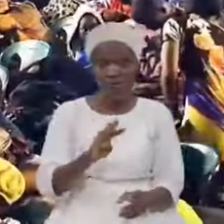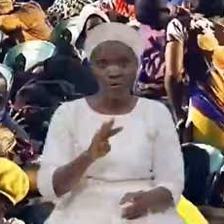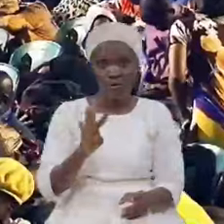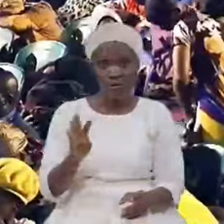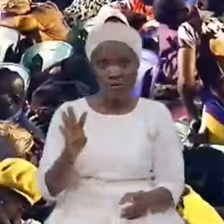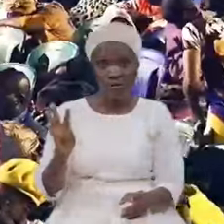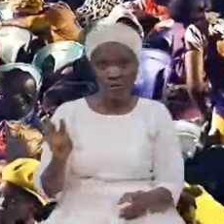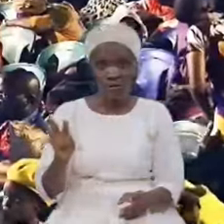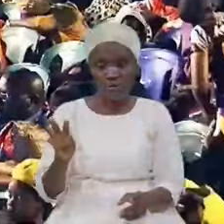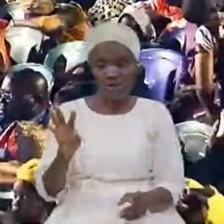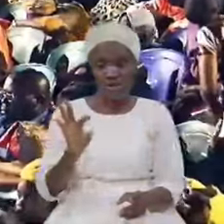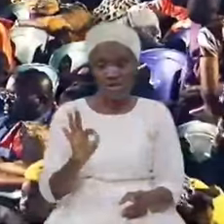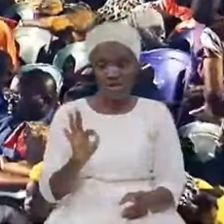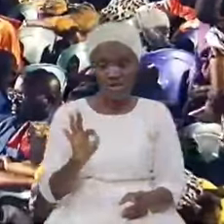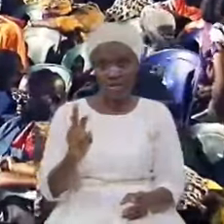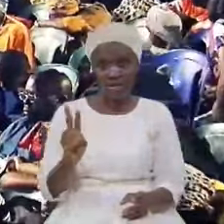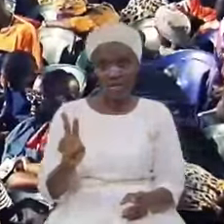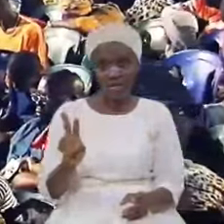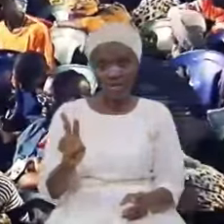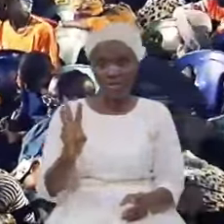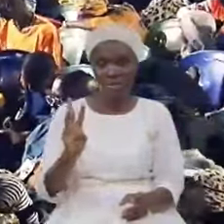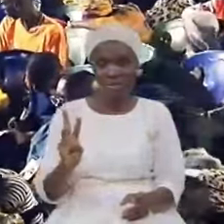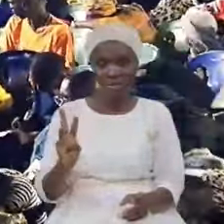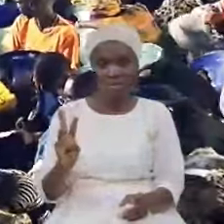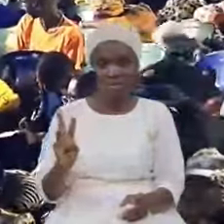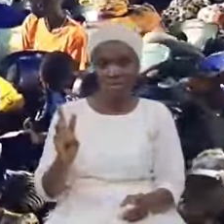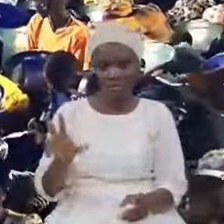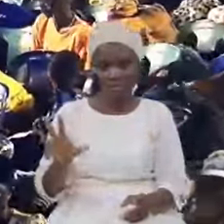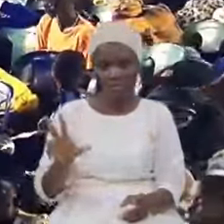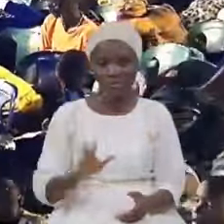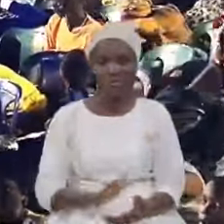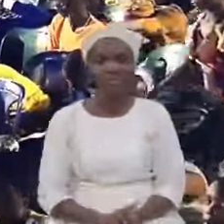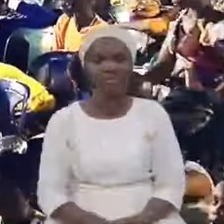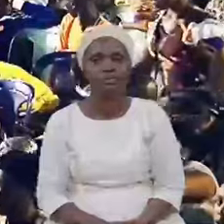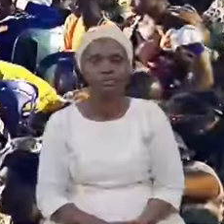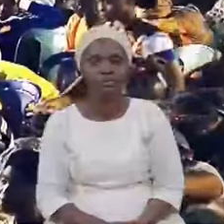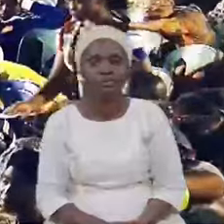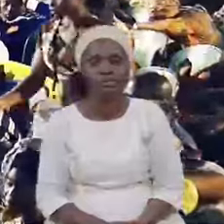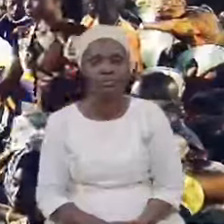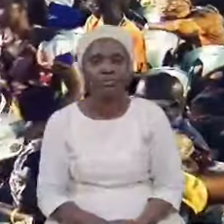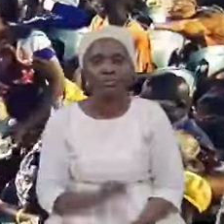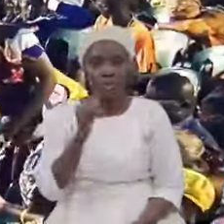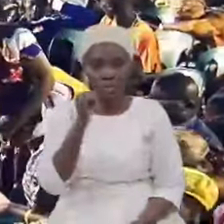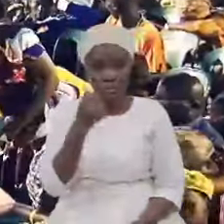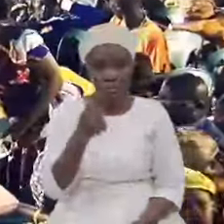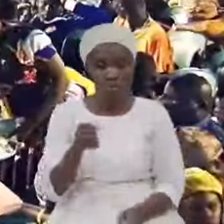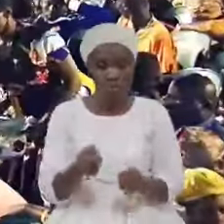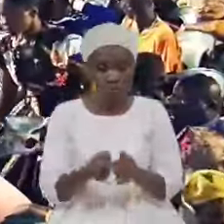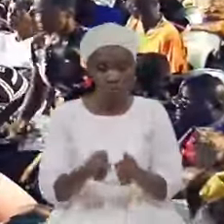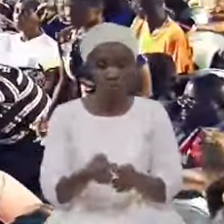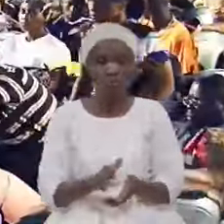+234 91 54 44 92 63. Vous pouvez donc nous contacter sur ce numéro. C'est également un numéro WhatsApp pour que nous puissions vous